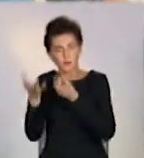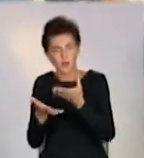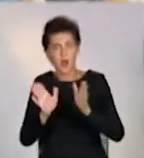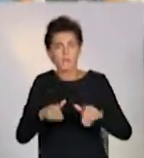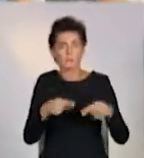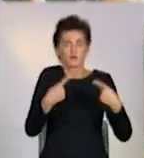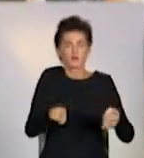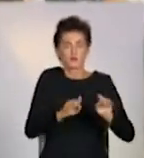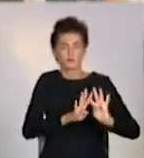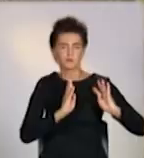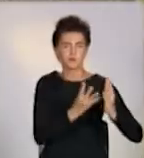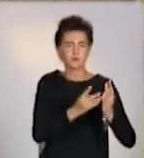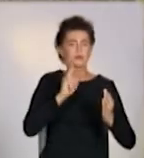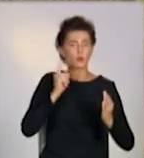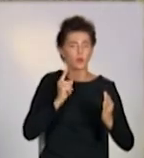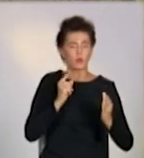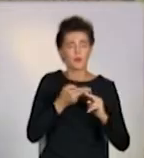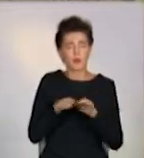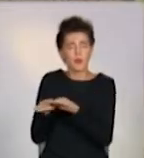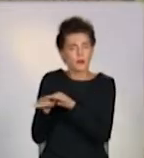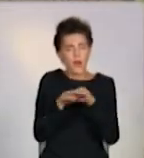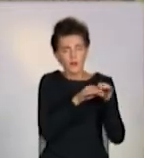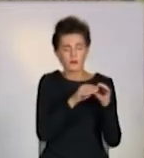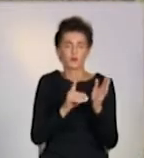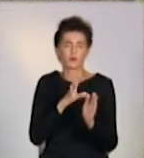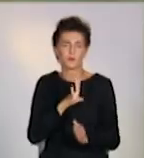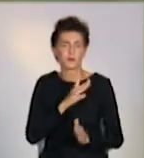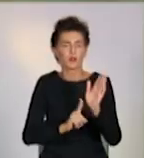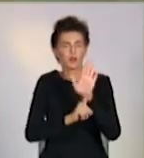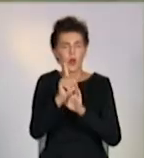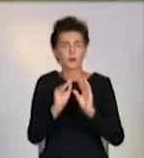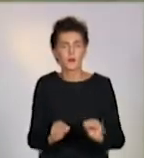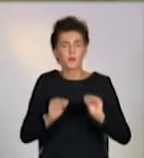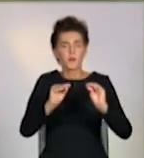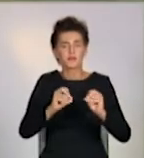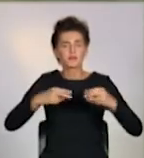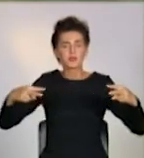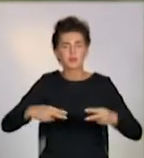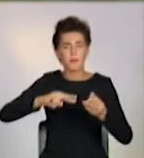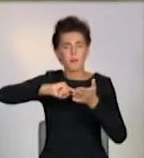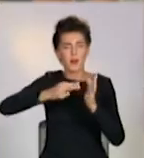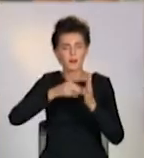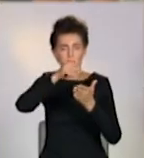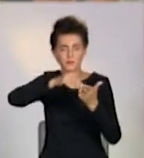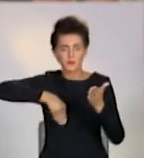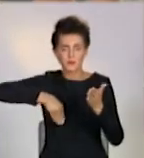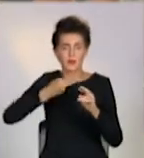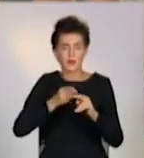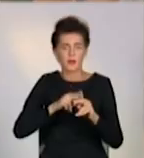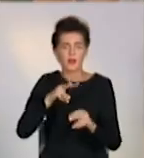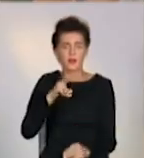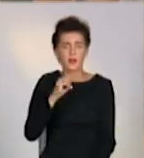потом клумба стоит просто зеленая. Аби все вийшло, спочатку необхідно скласти план, запевняє ландшафтна дизайнерка